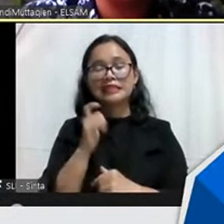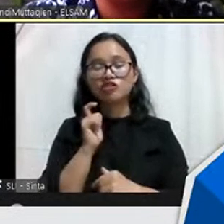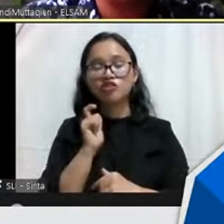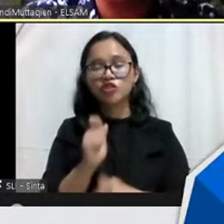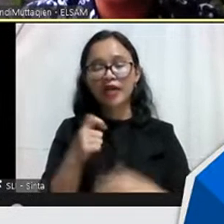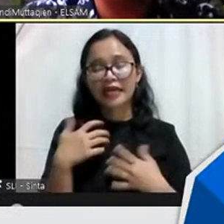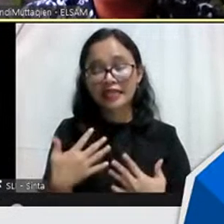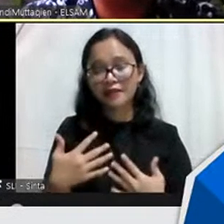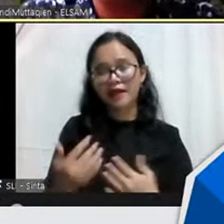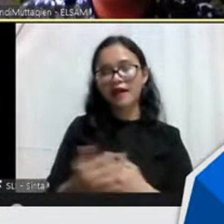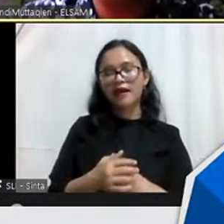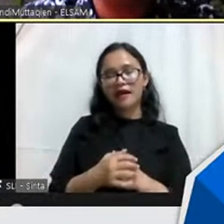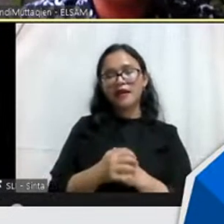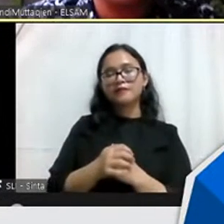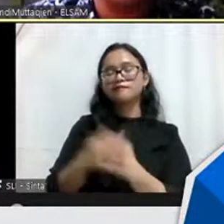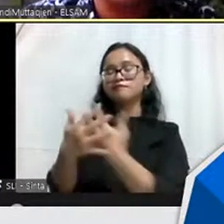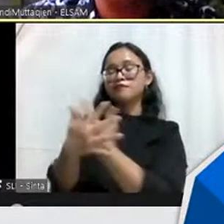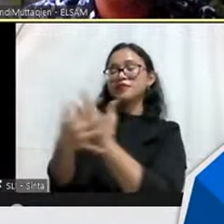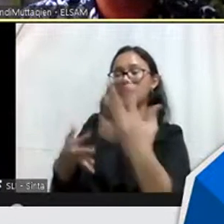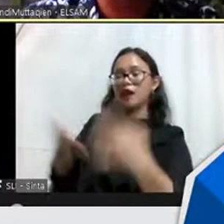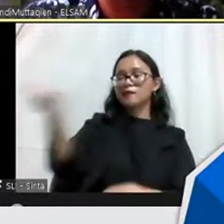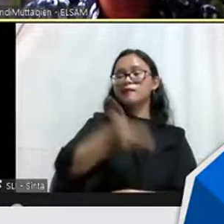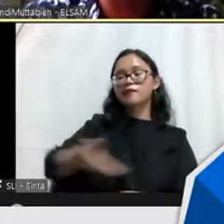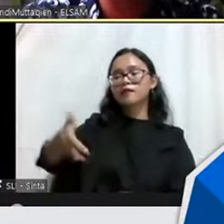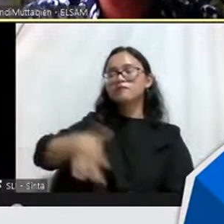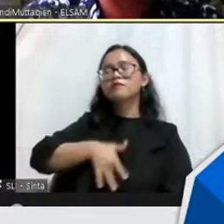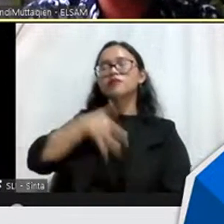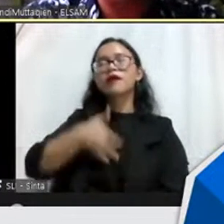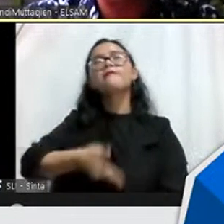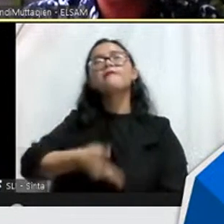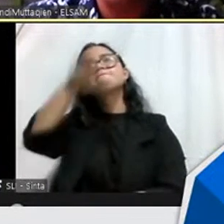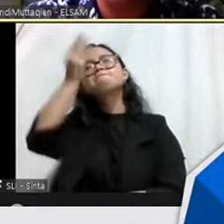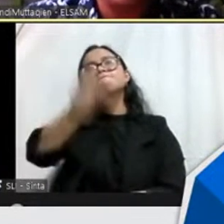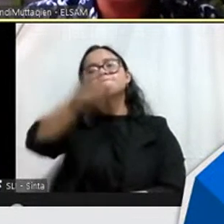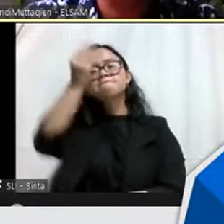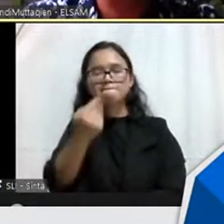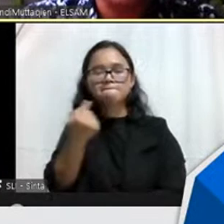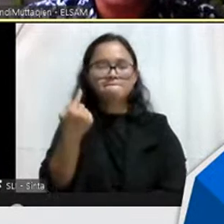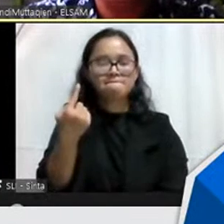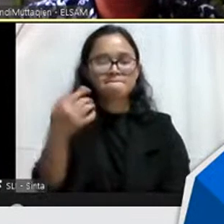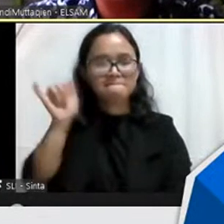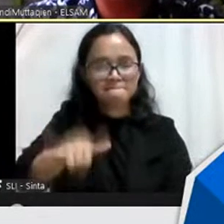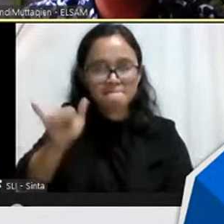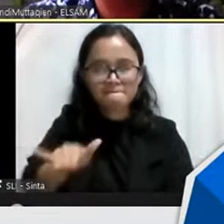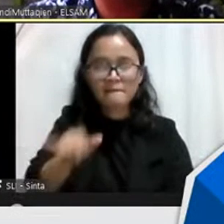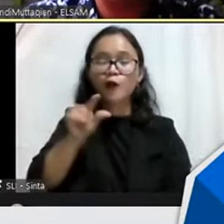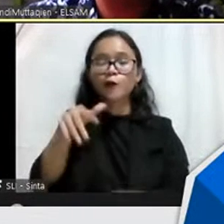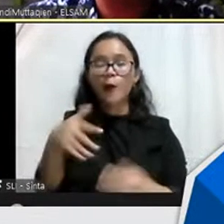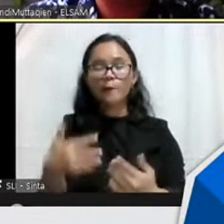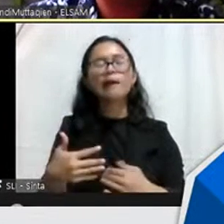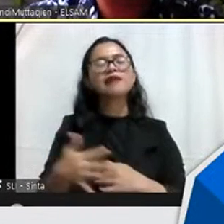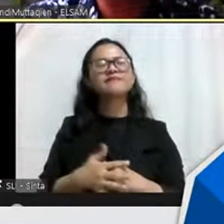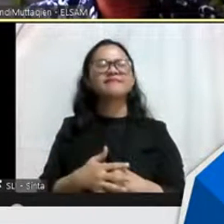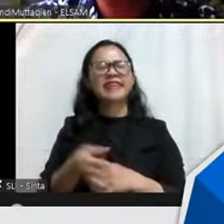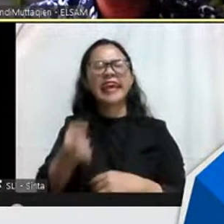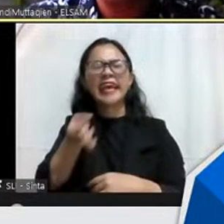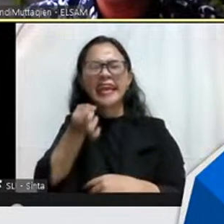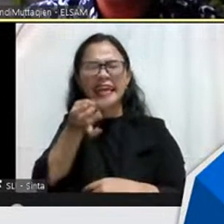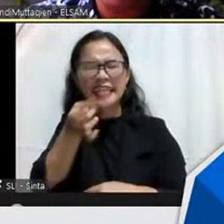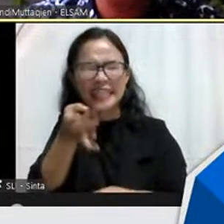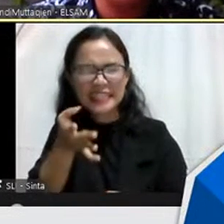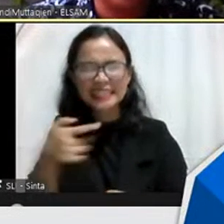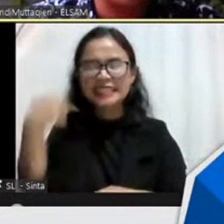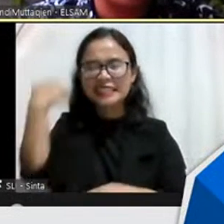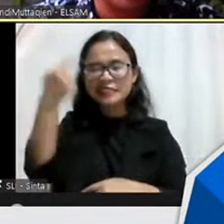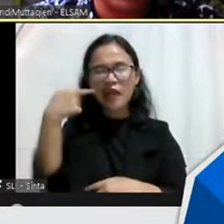sipil ini bisa mendidik diri sendiri untuk terus bisa melihat dan secara kritis